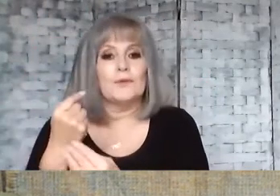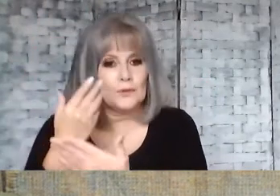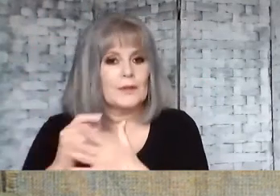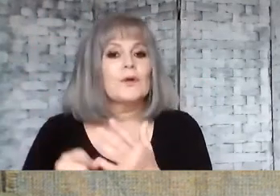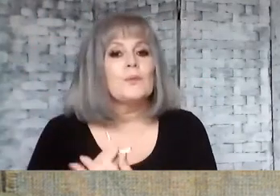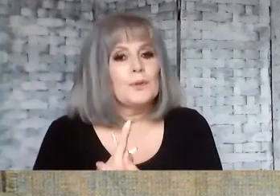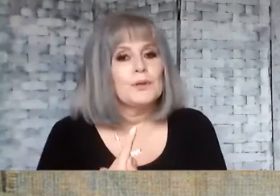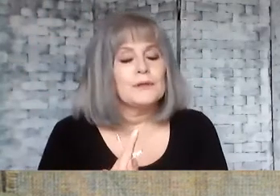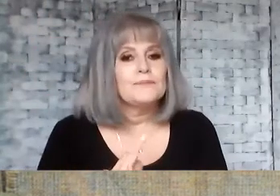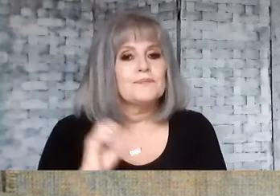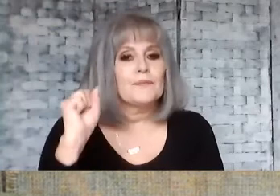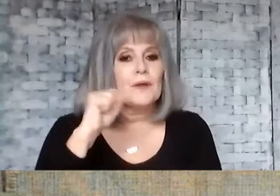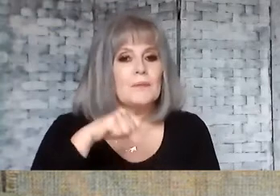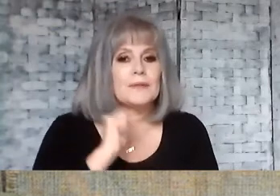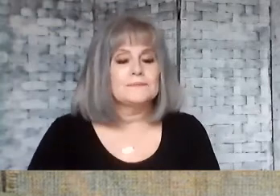beloof.